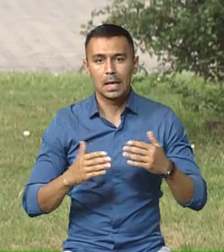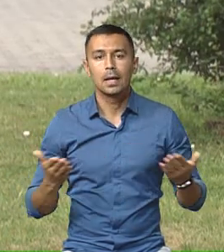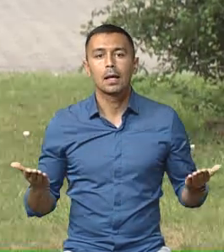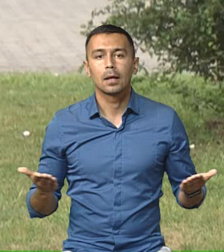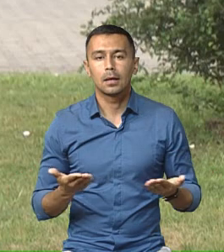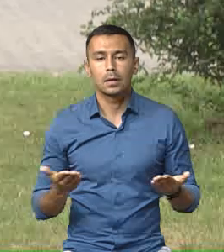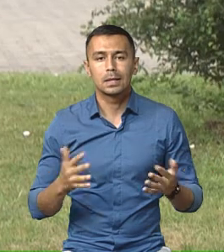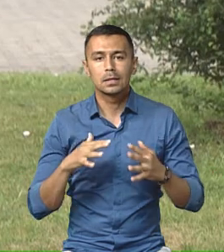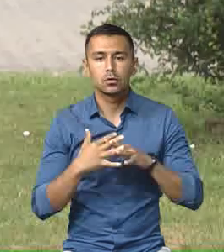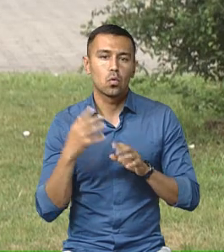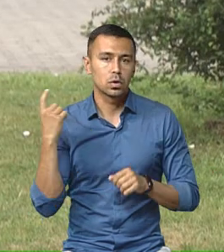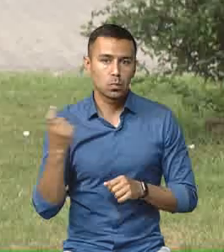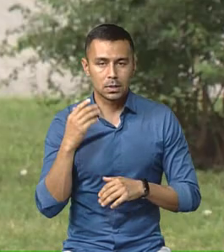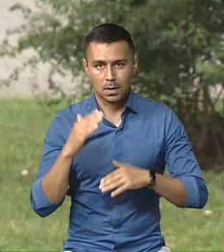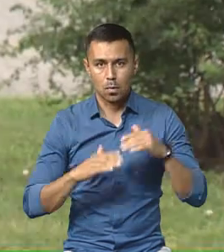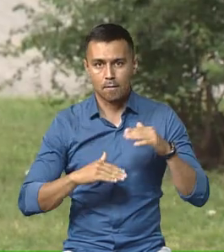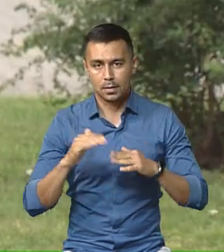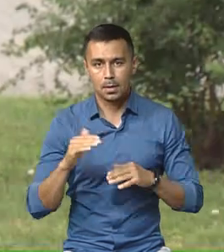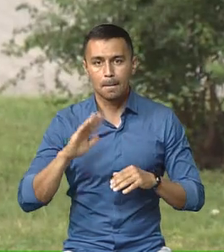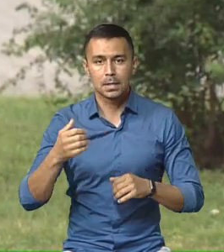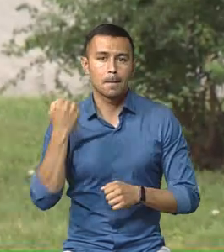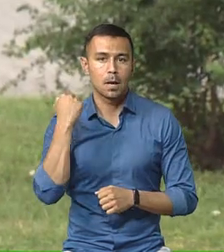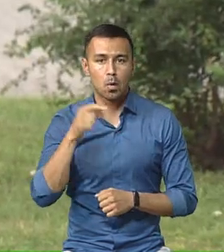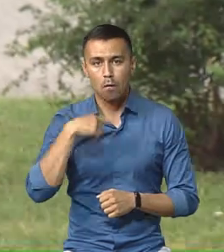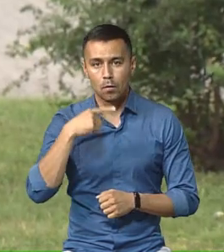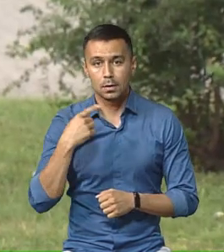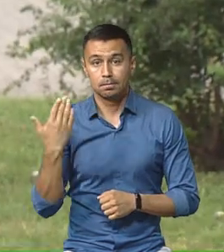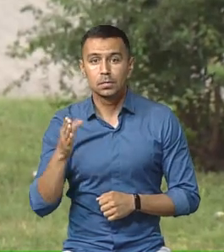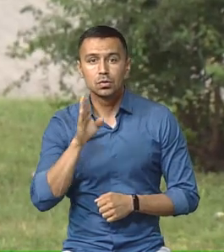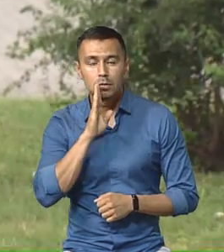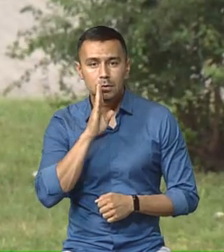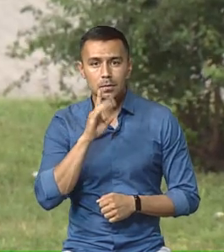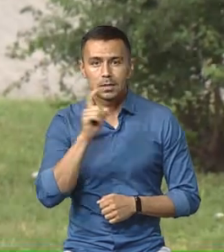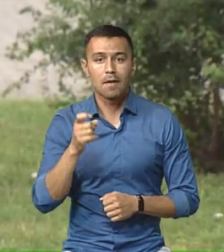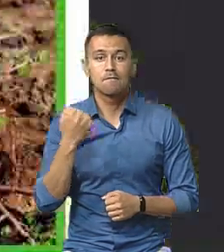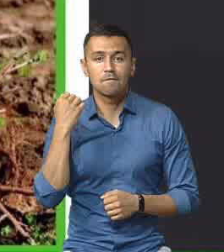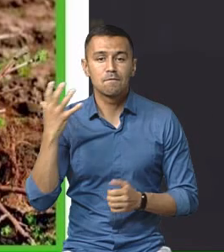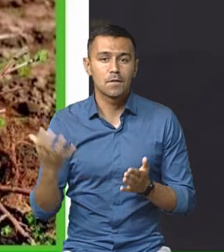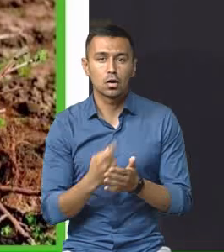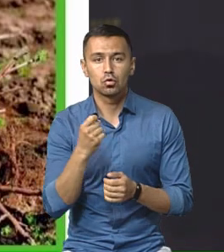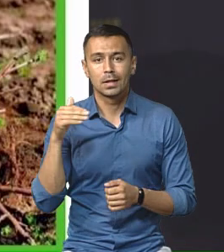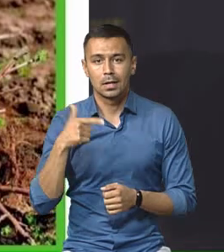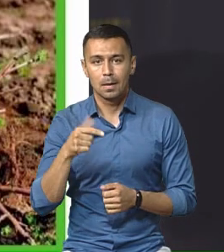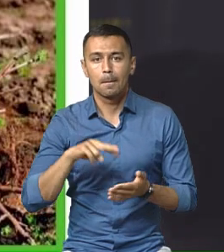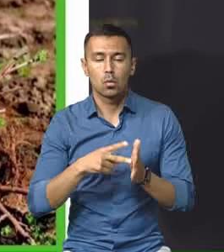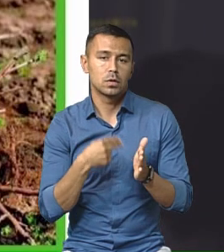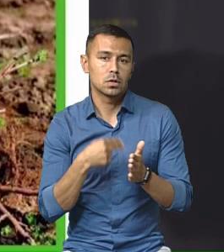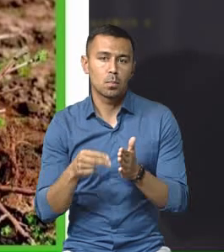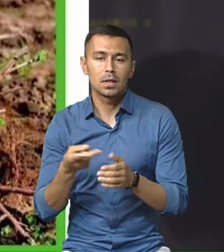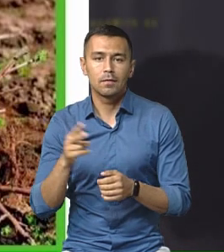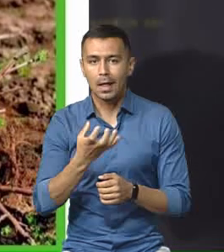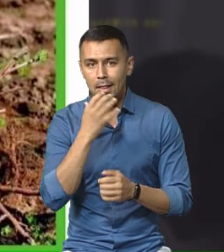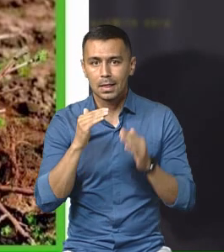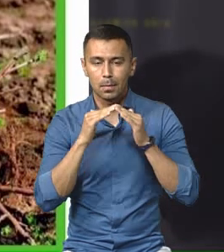які сільськогосподарські професії. Після перемоги, каже Олена Заїка, за виграні 100 тисяч гривень планують закупити 2